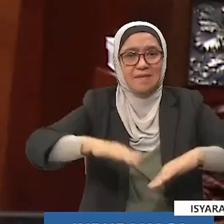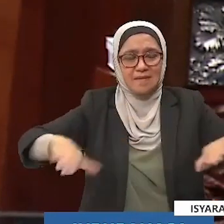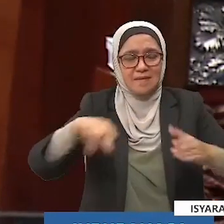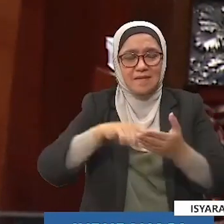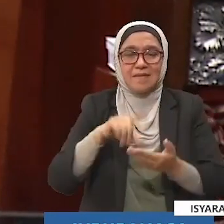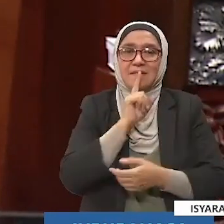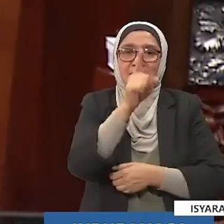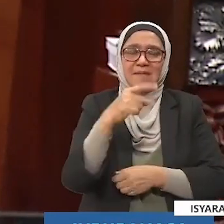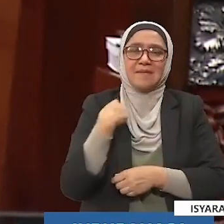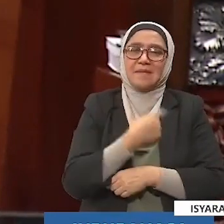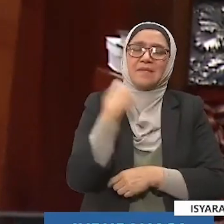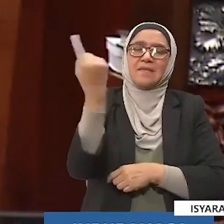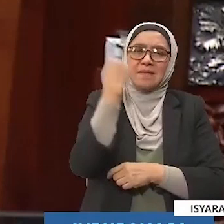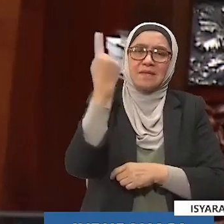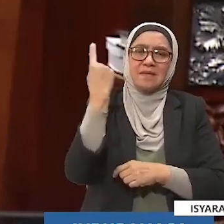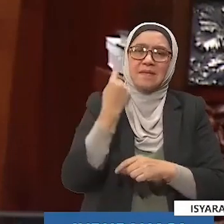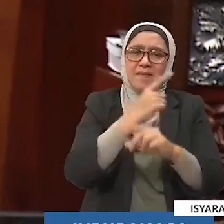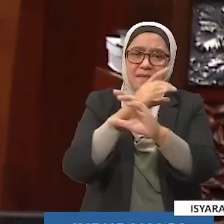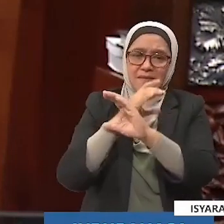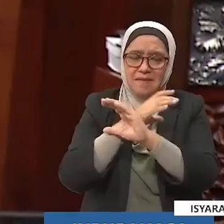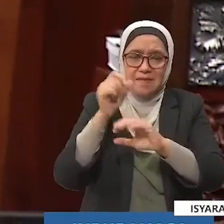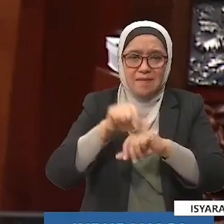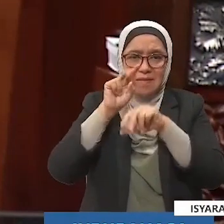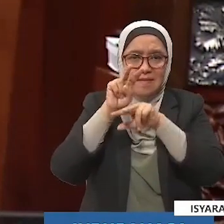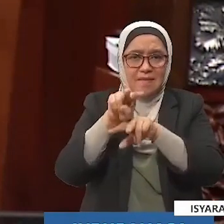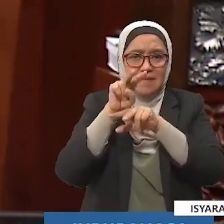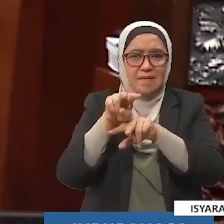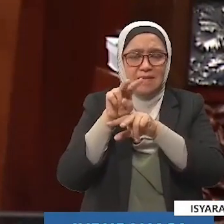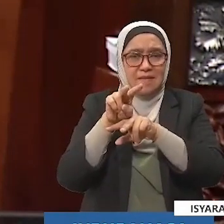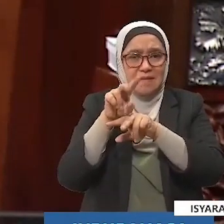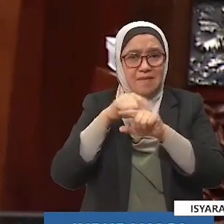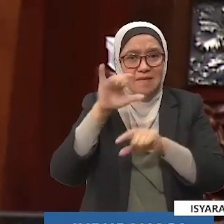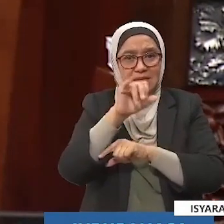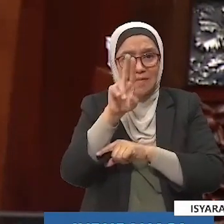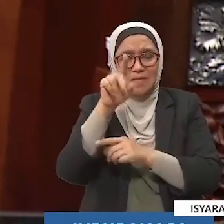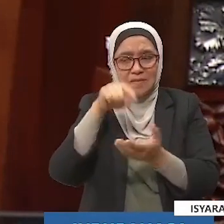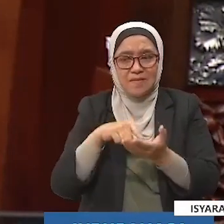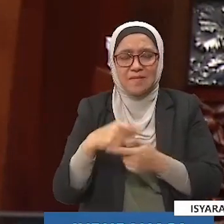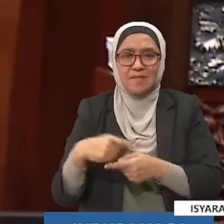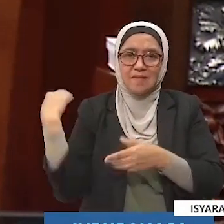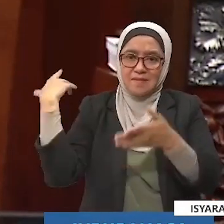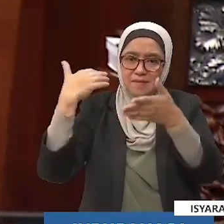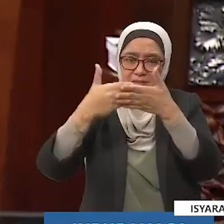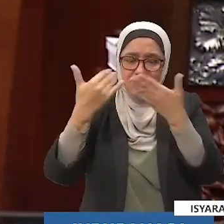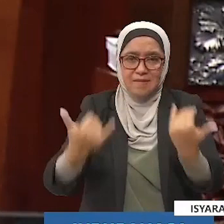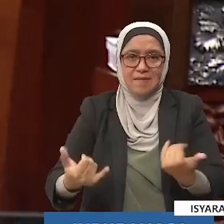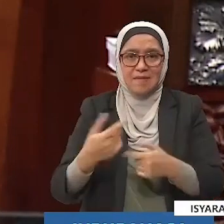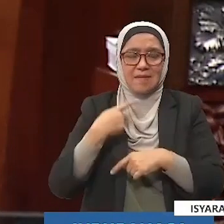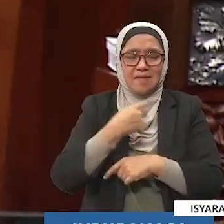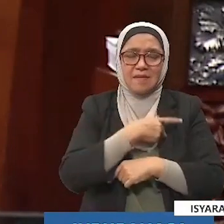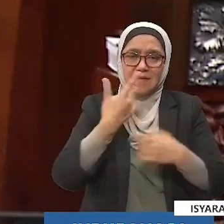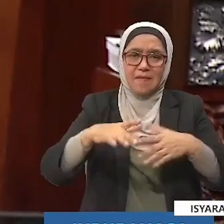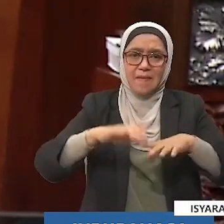sebenarnya kita setia seperi hatine dan mengembang perhatiin i-stage ini Kementerian kita kita telah mengambil beberapa tindakan